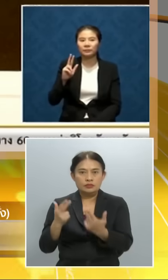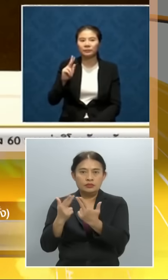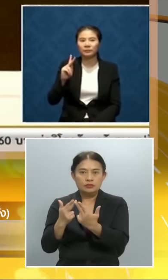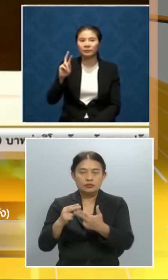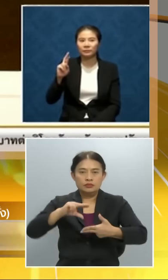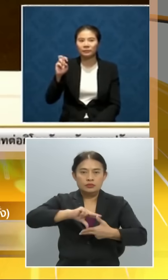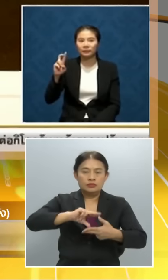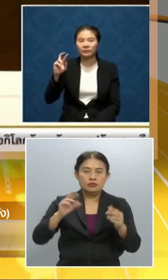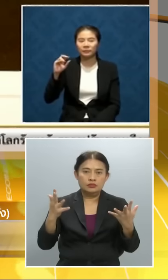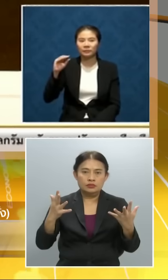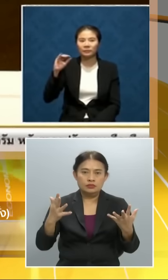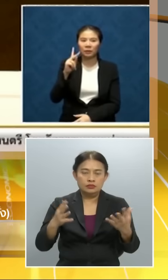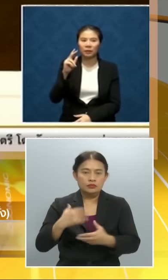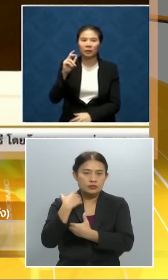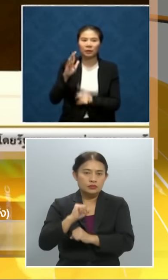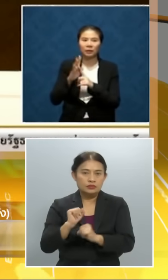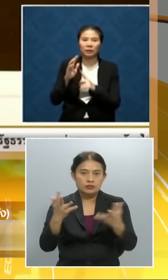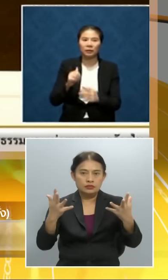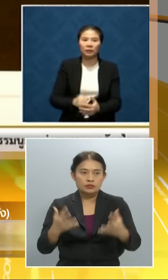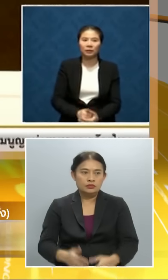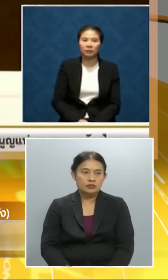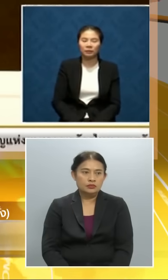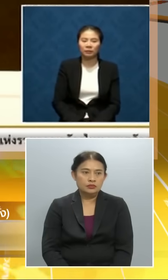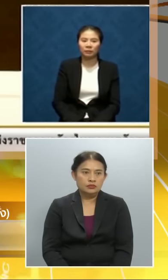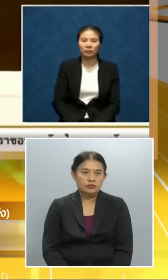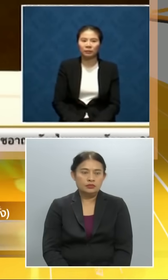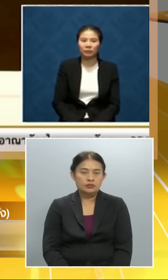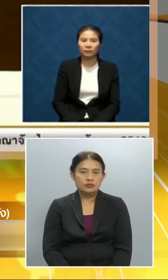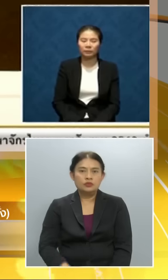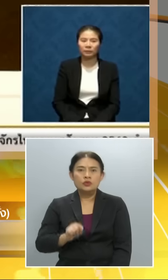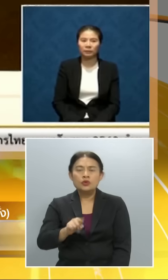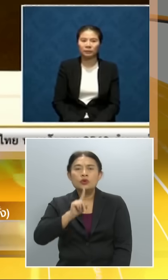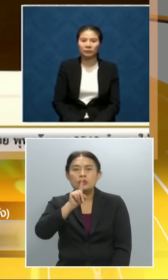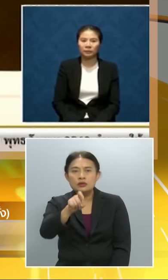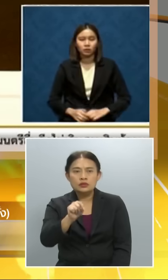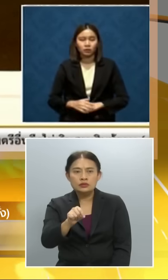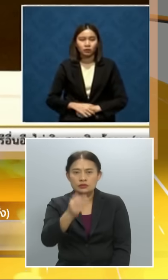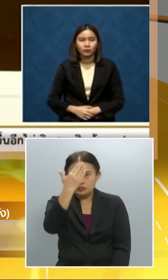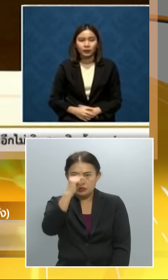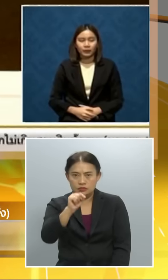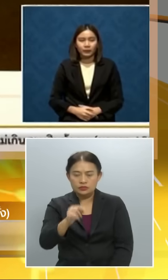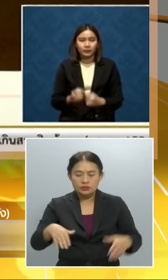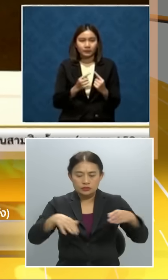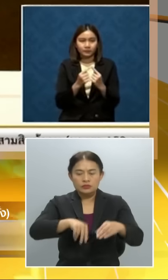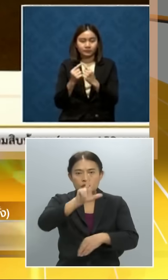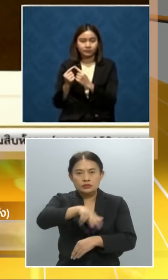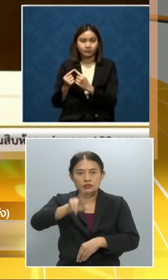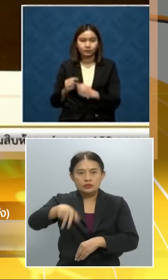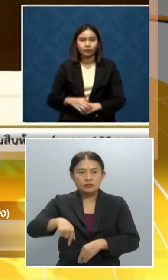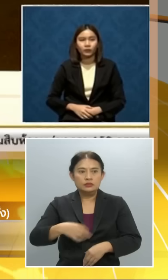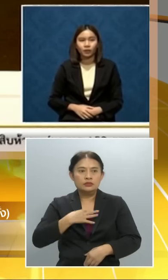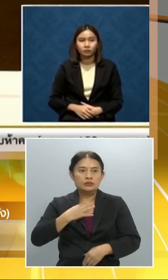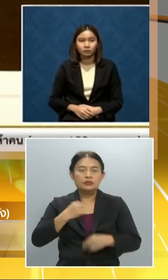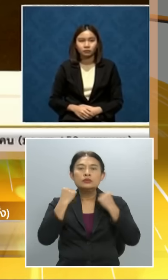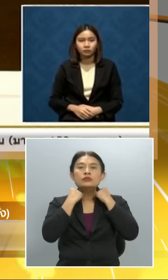ประชารัฐที่ไม่มีประชาธิปัตย์ใช่มีคนบอกว่าคนที่ขึ้นมาทักเซอร์ไพรส์มากเลยว่าอ้าวทำไมเป็นพรรคเพื่อไทยอย่างที่เรื่องเสื้อคอจีนอย่างเงี้ย